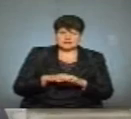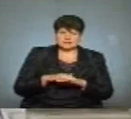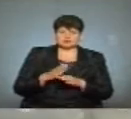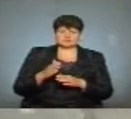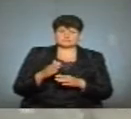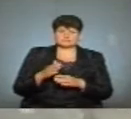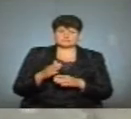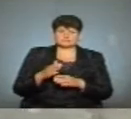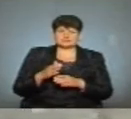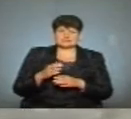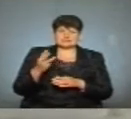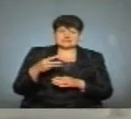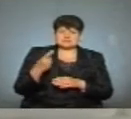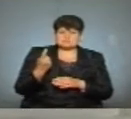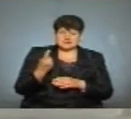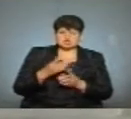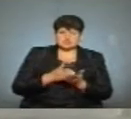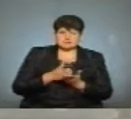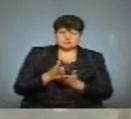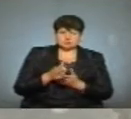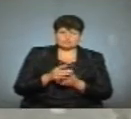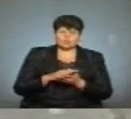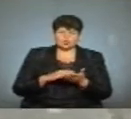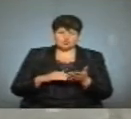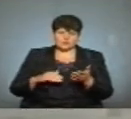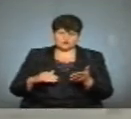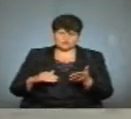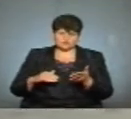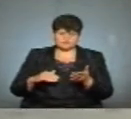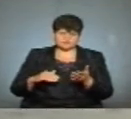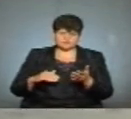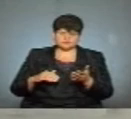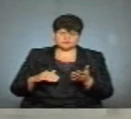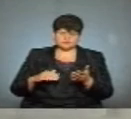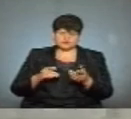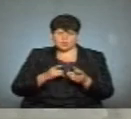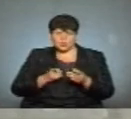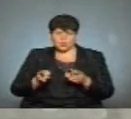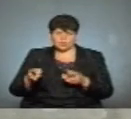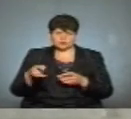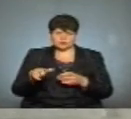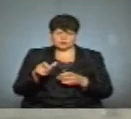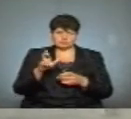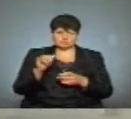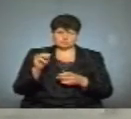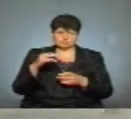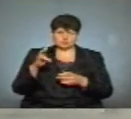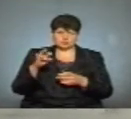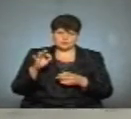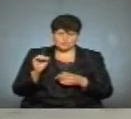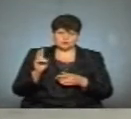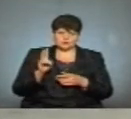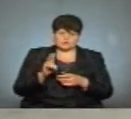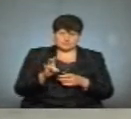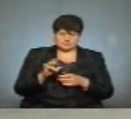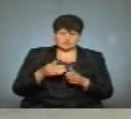Дівочої. 31-й маршрут продовжено через об'їзну дорогу, через вулицю Будного і тролейбусну